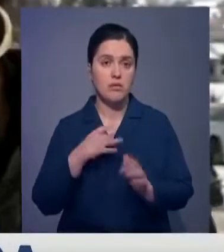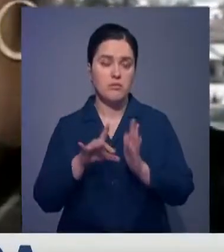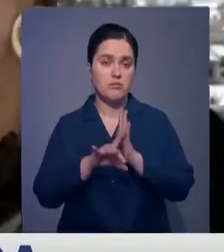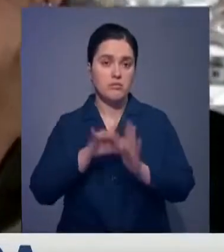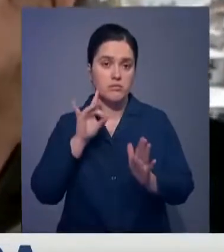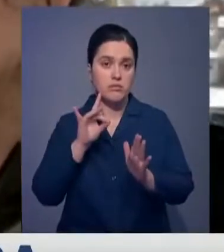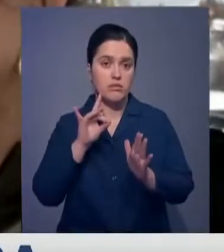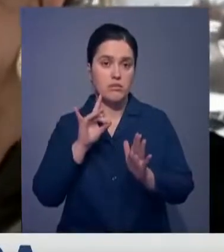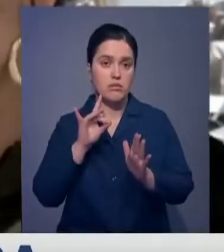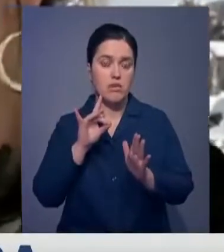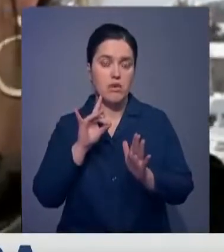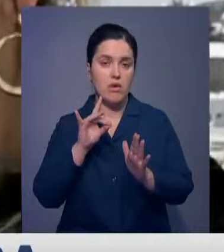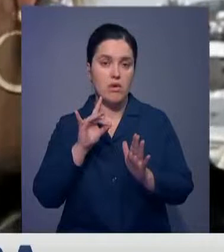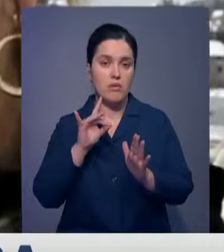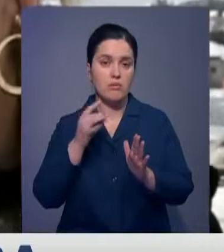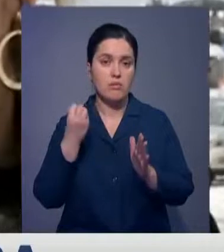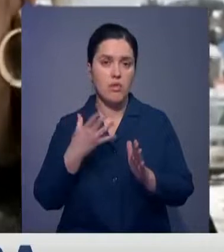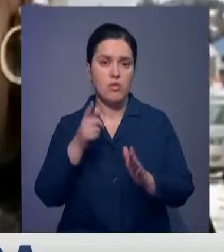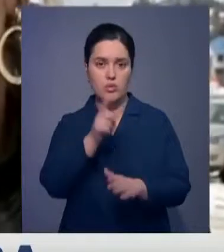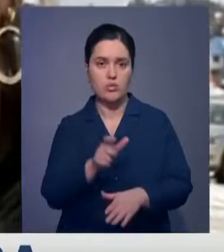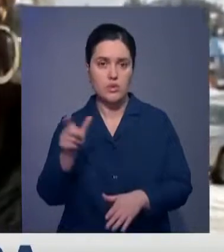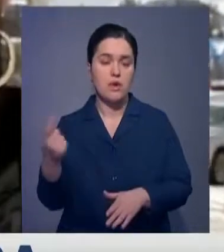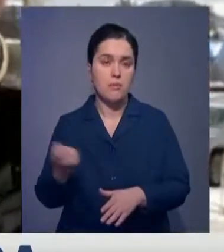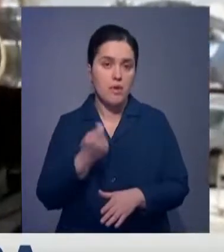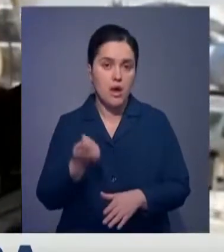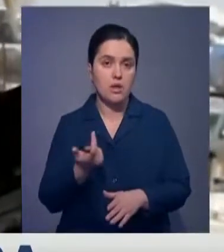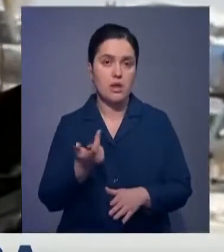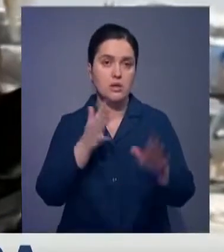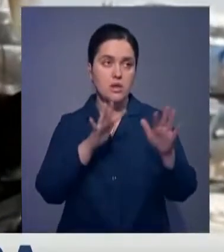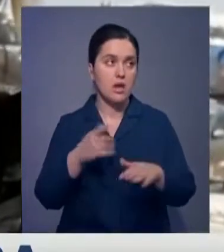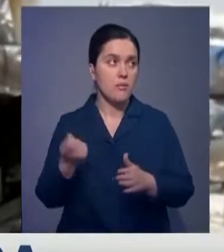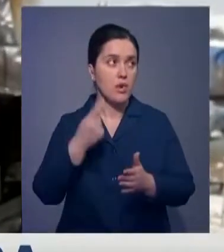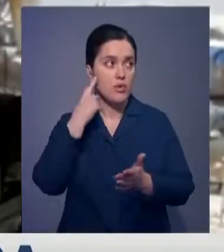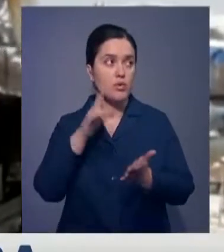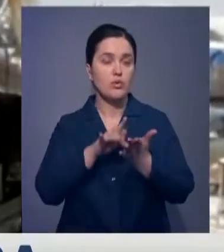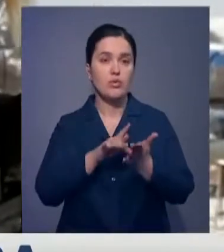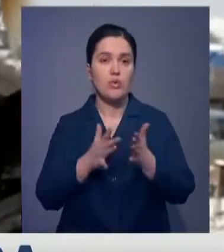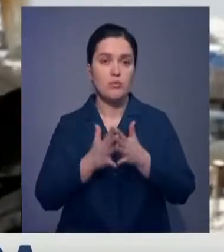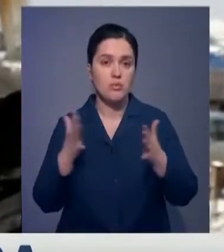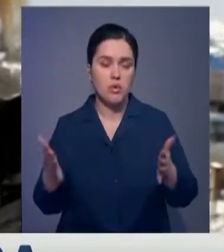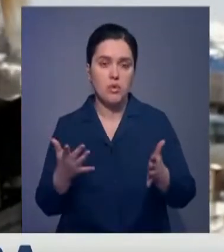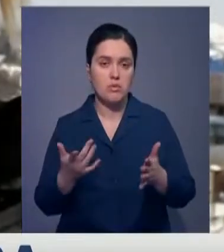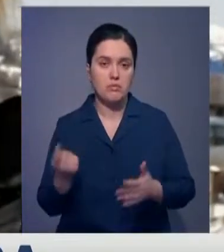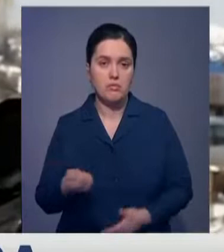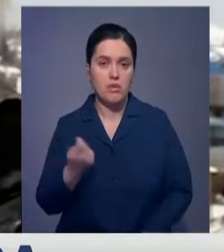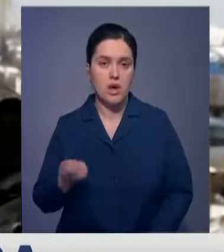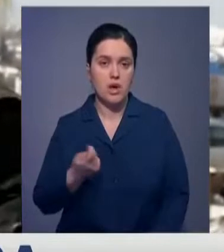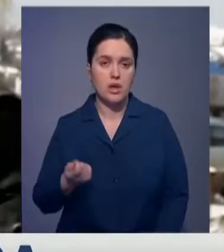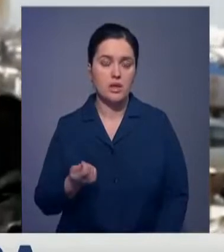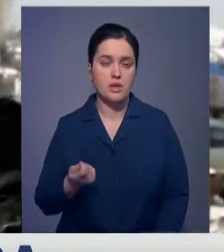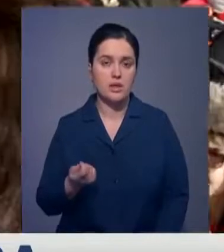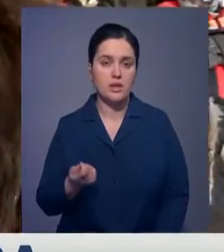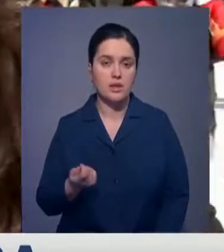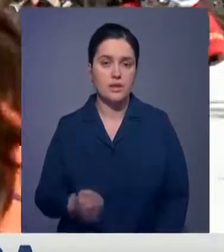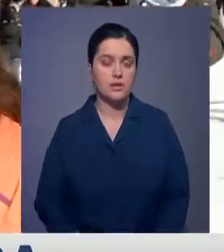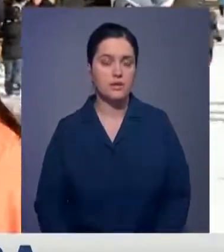Снега очень мало, людей мало, не столько, как бы думала, сколько туристов, думала, что будет больше, но людей